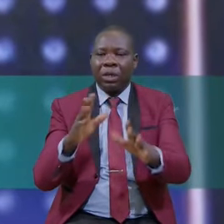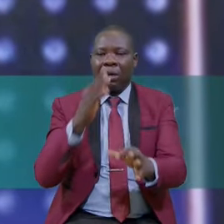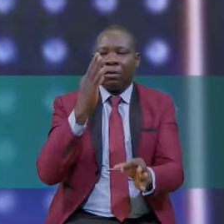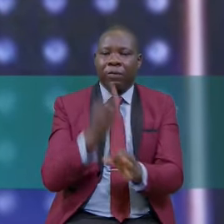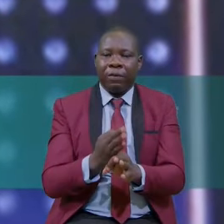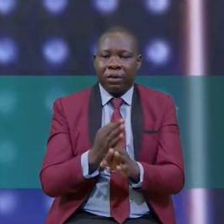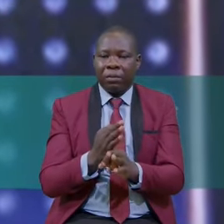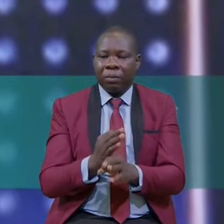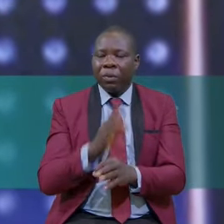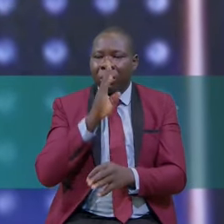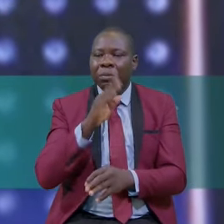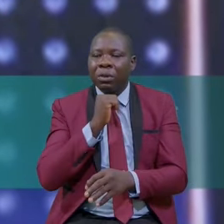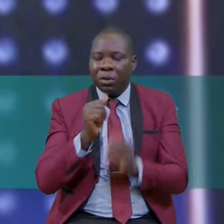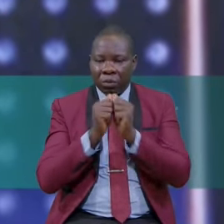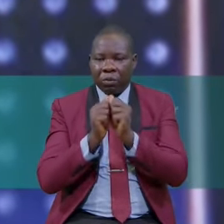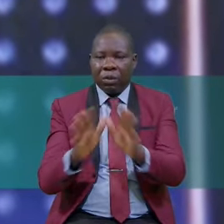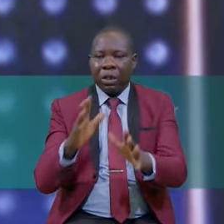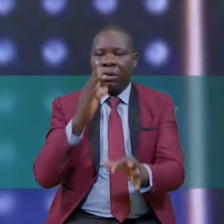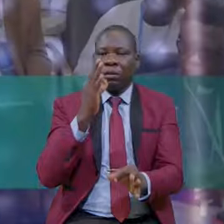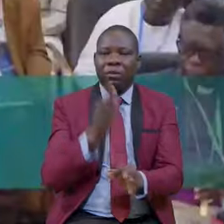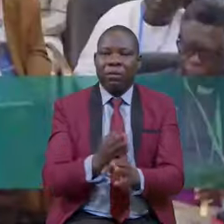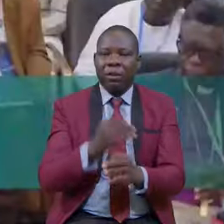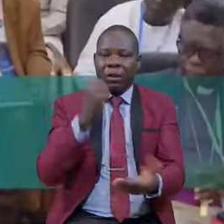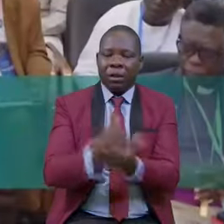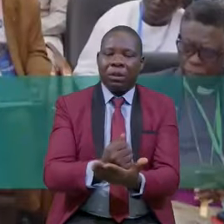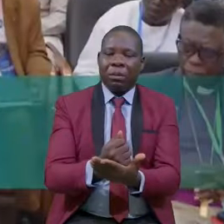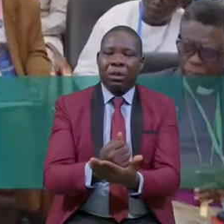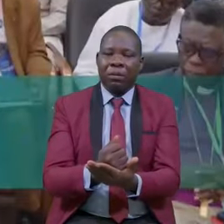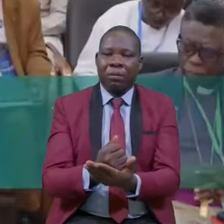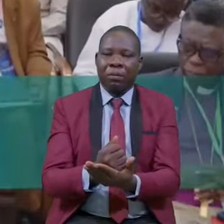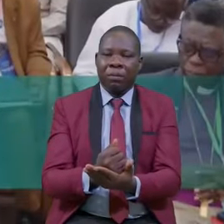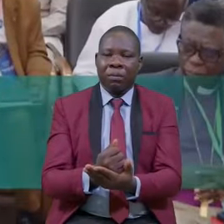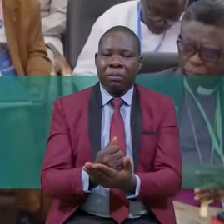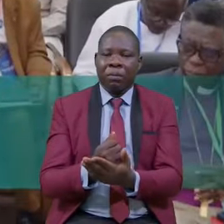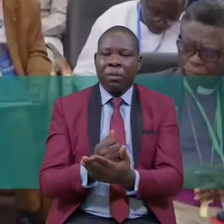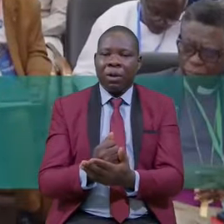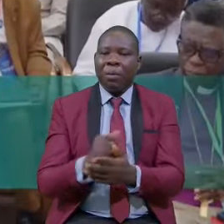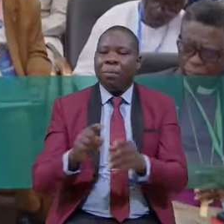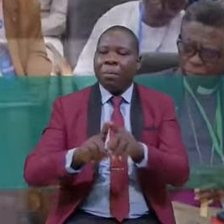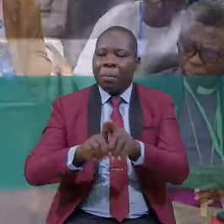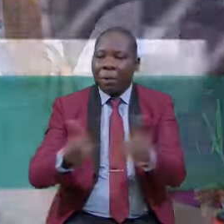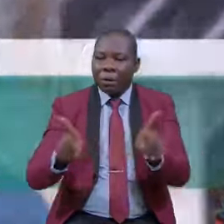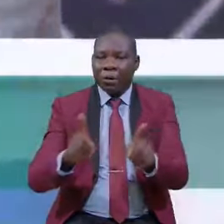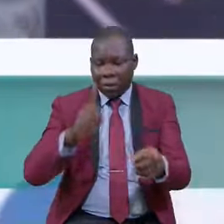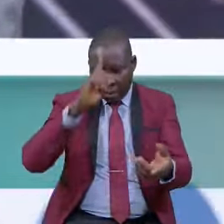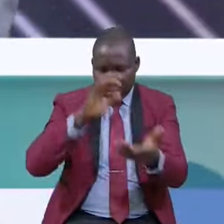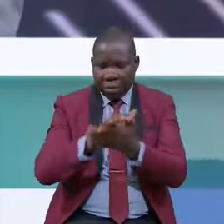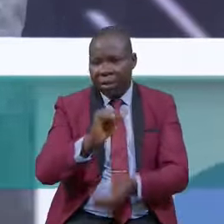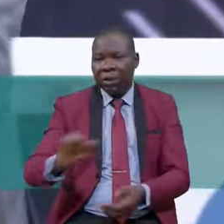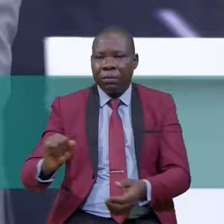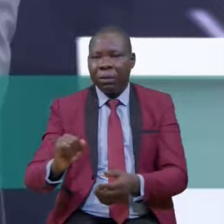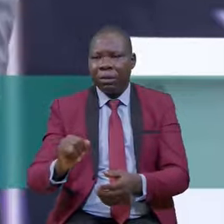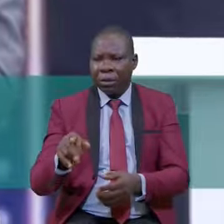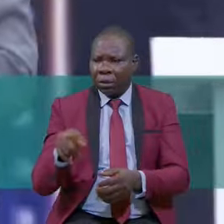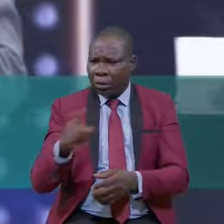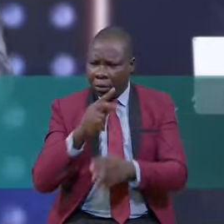Et ne sois pas incrédule. Amen. Mais crois. Vous savez, dans